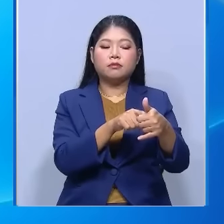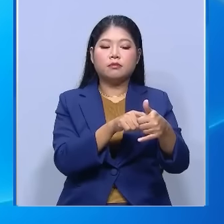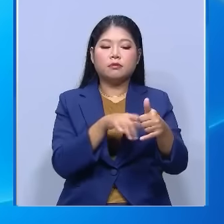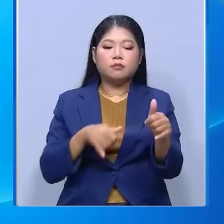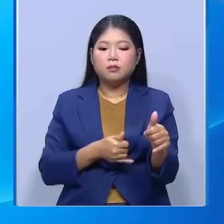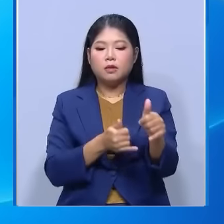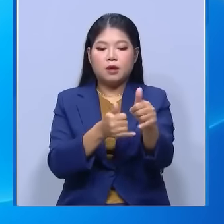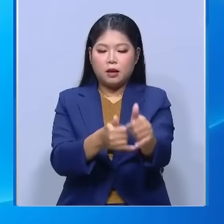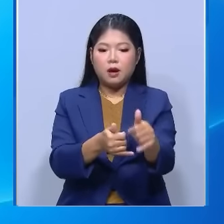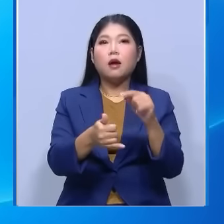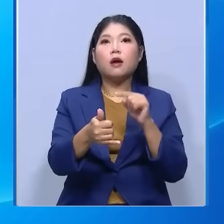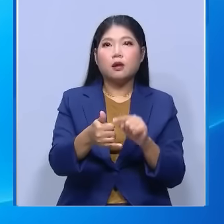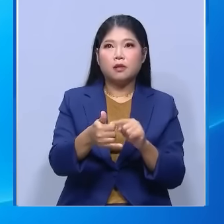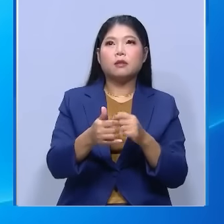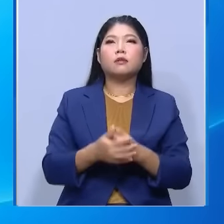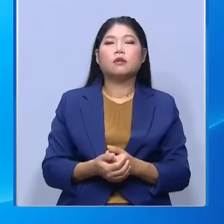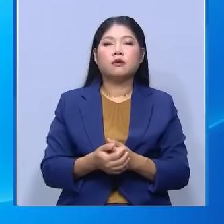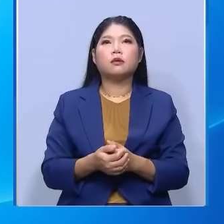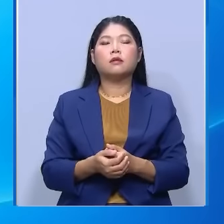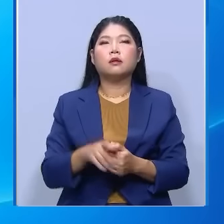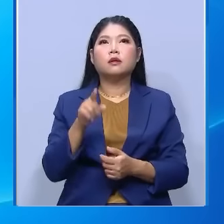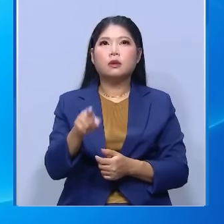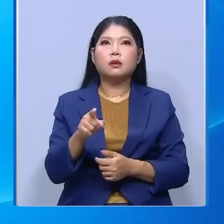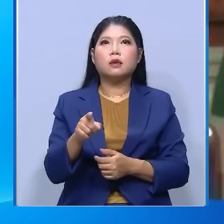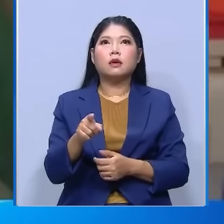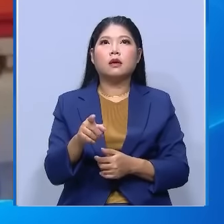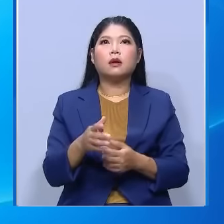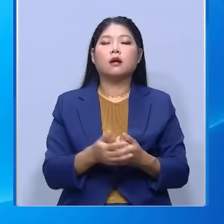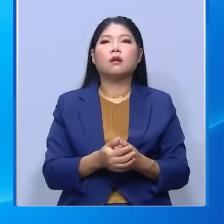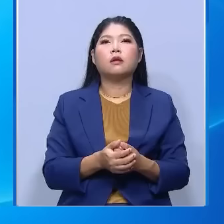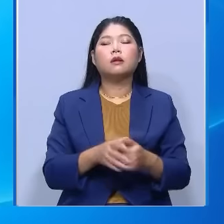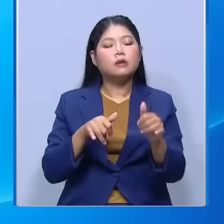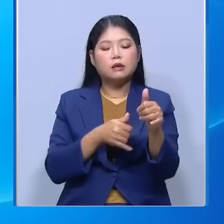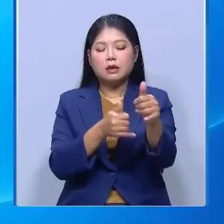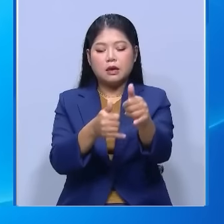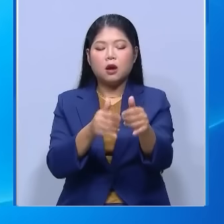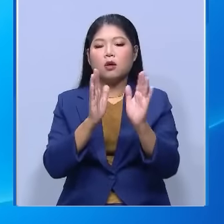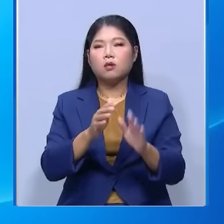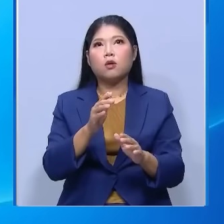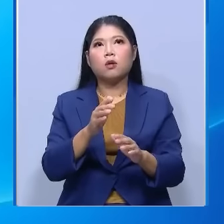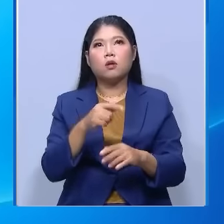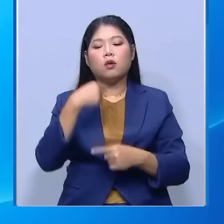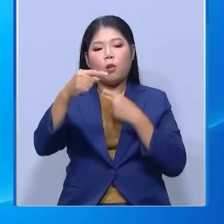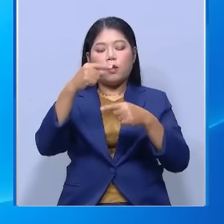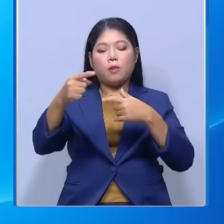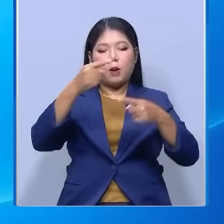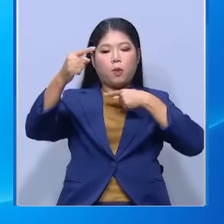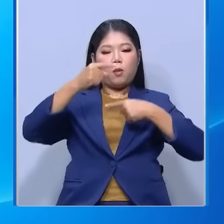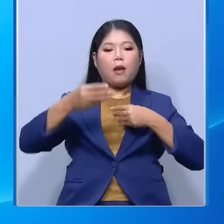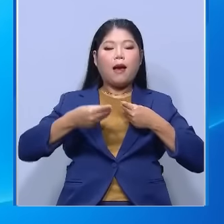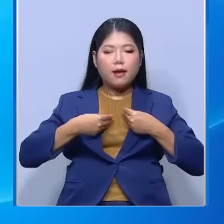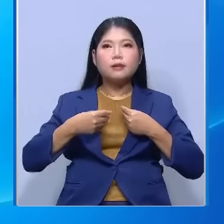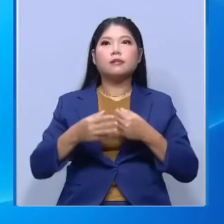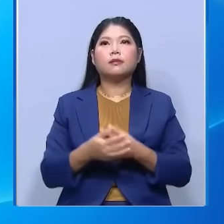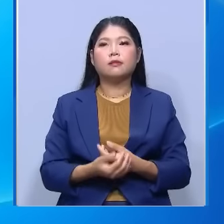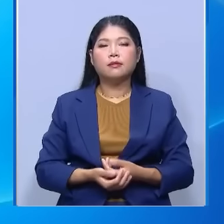ขอให้รู้ไว้ว่าสิทธิ์ของพระอาจารย์เขาก็รักพระอาจารย์เช่นกันสิ่งที่เกิดขึ้นพวกเขาก็เจ็บปวดเหมือนกัน แล้วตอนท้ายของ